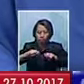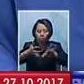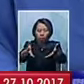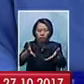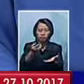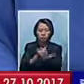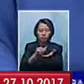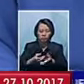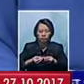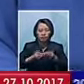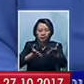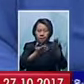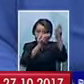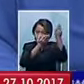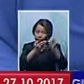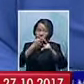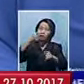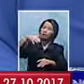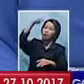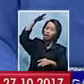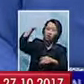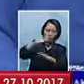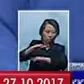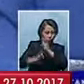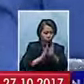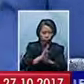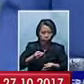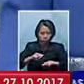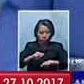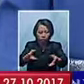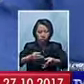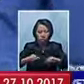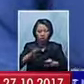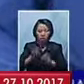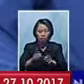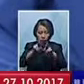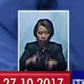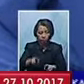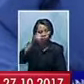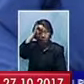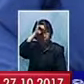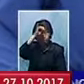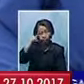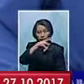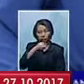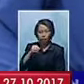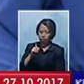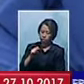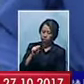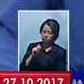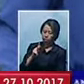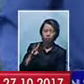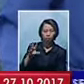dan keberkatannya dari langit serta bumi selagi penduduk dan rakyatnya beriman lagi bertakwa. Sebab itulah